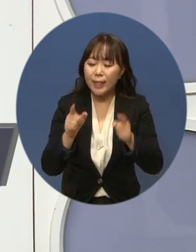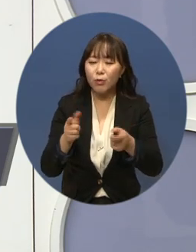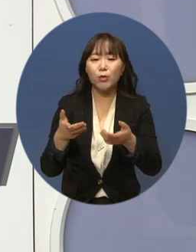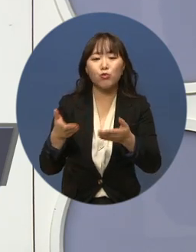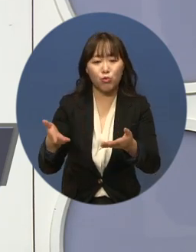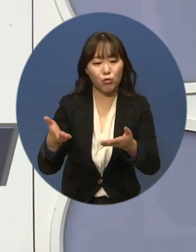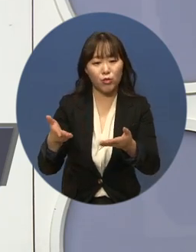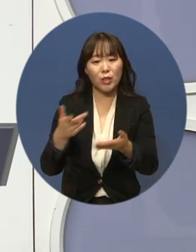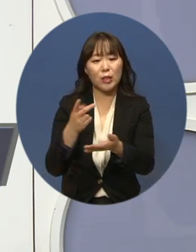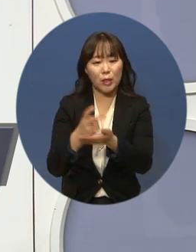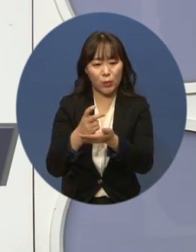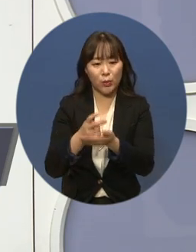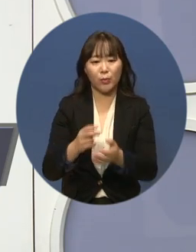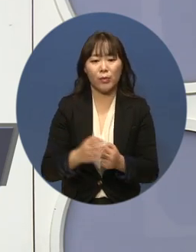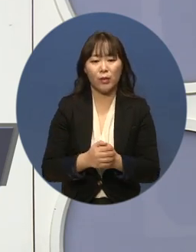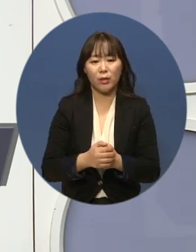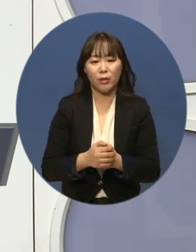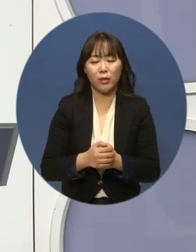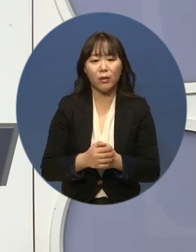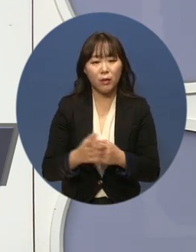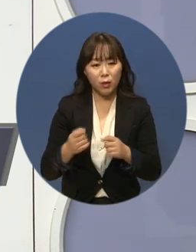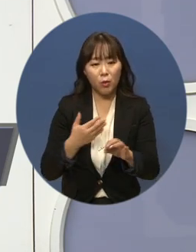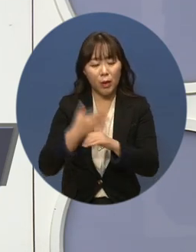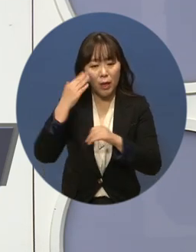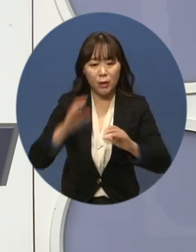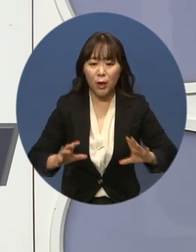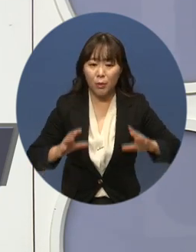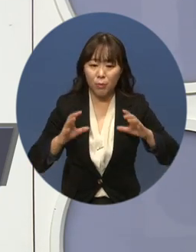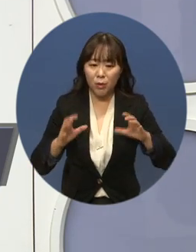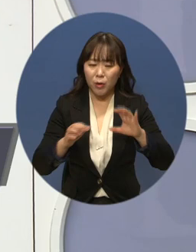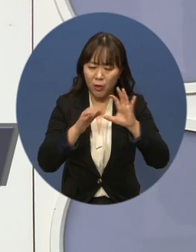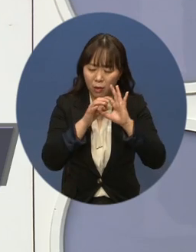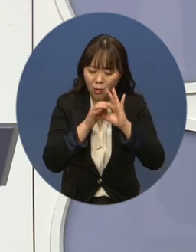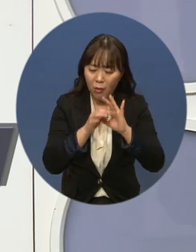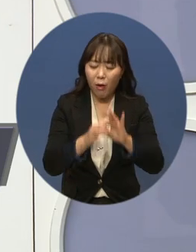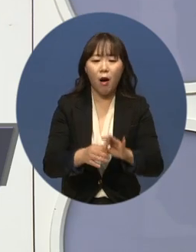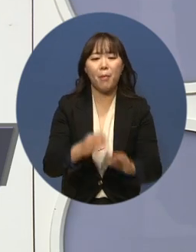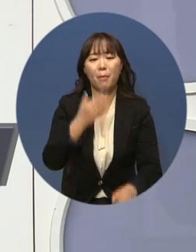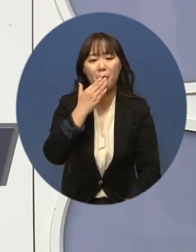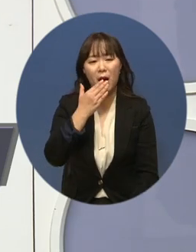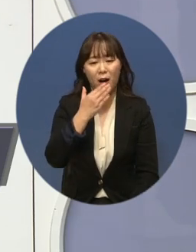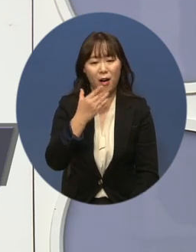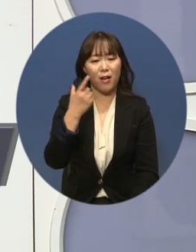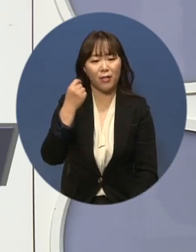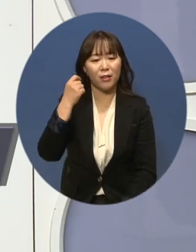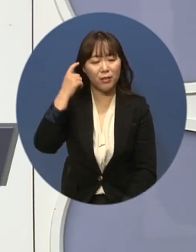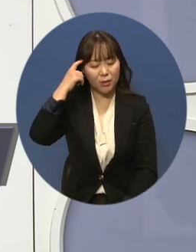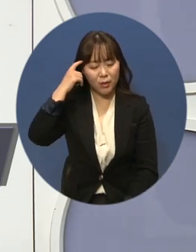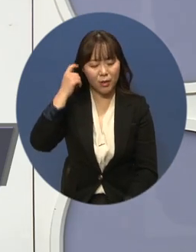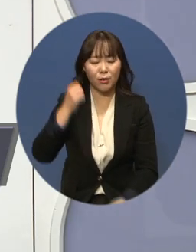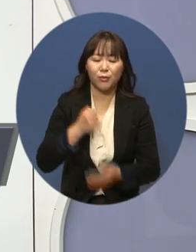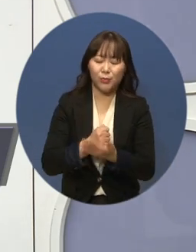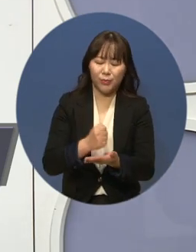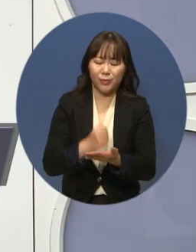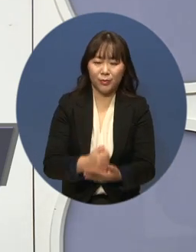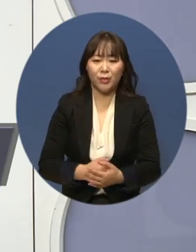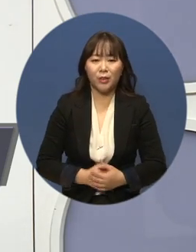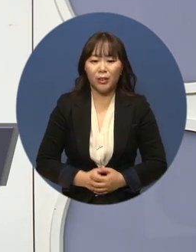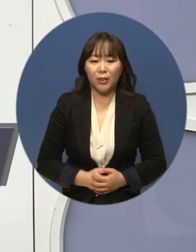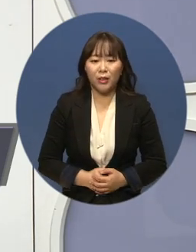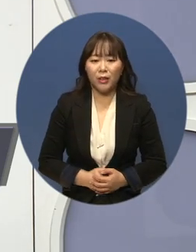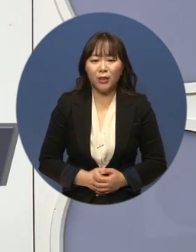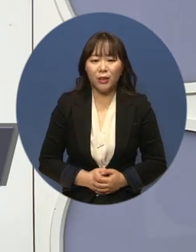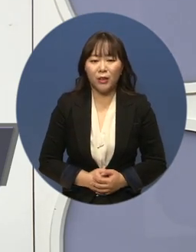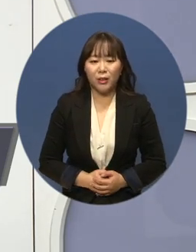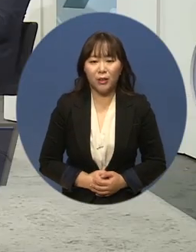제도고 적어도 그렇게 해야만 대한민국이 지속 가능한 사회가 될 수 있다는 사람을 그렇게 주장하는 건데 잘